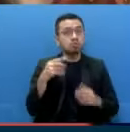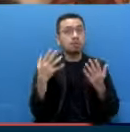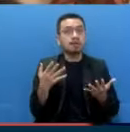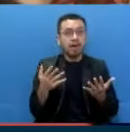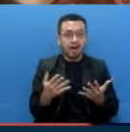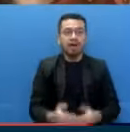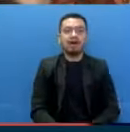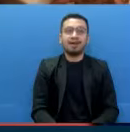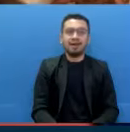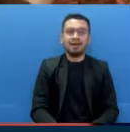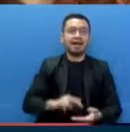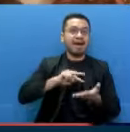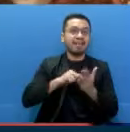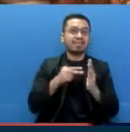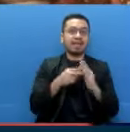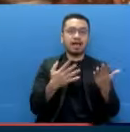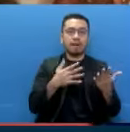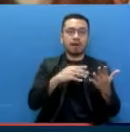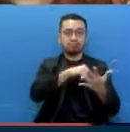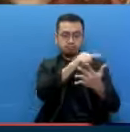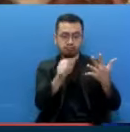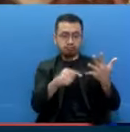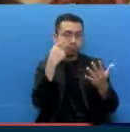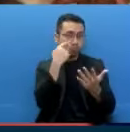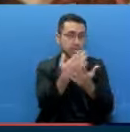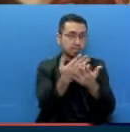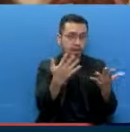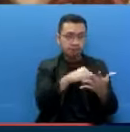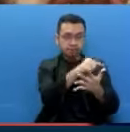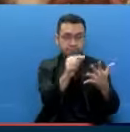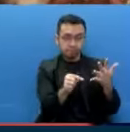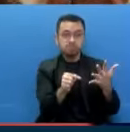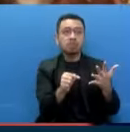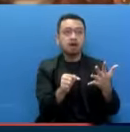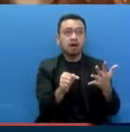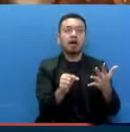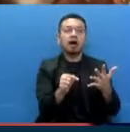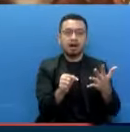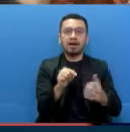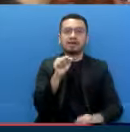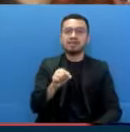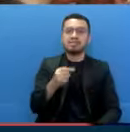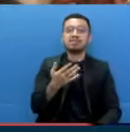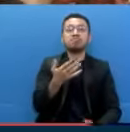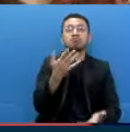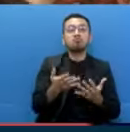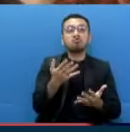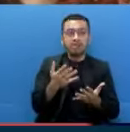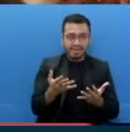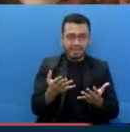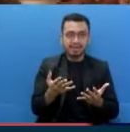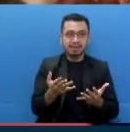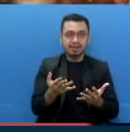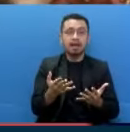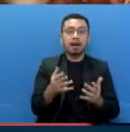overall Ya semua itu lalu menjadikan polisi yakin bahwa ini perlu ada semacam apa Arah baru dalam rangka penyidikan maka khusus pada